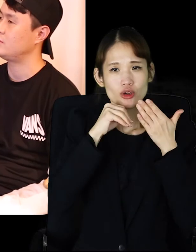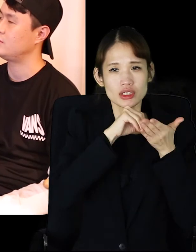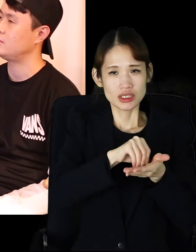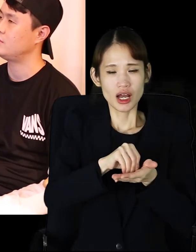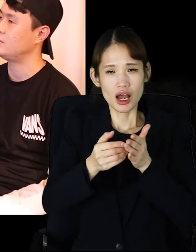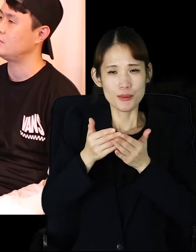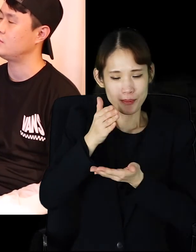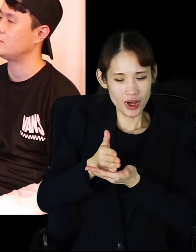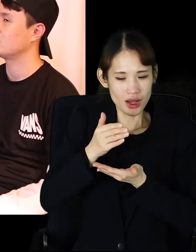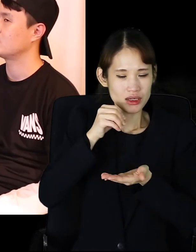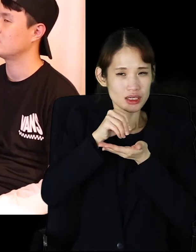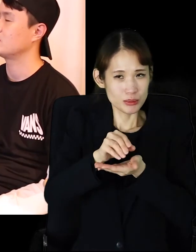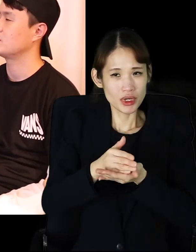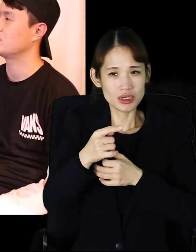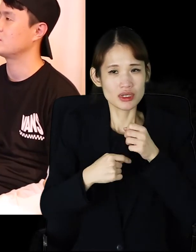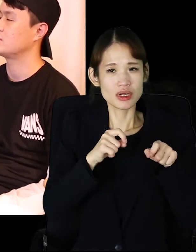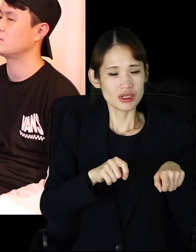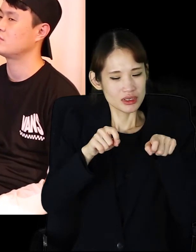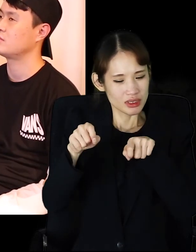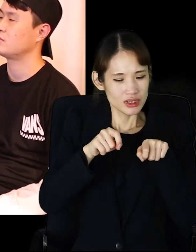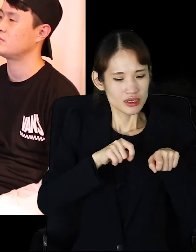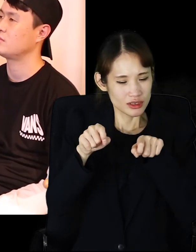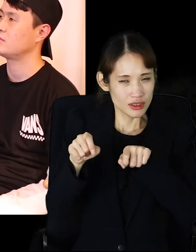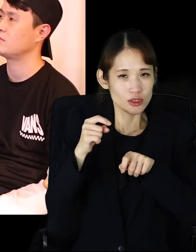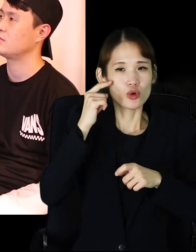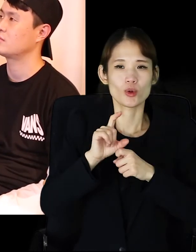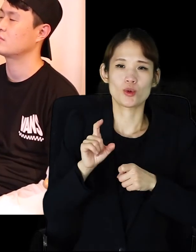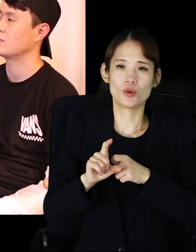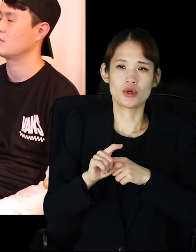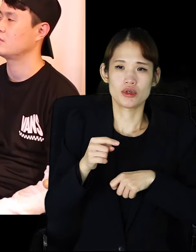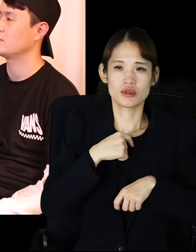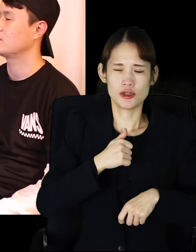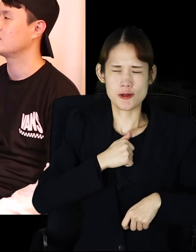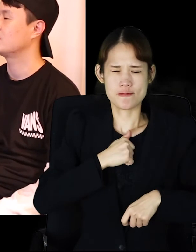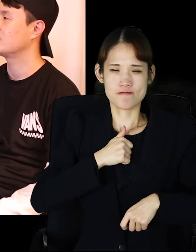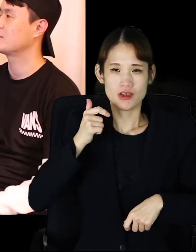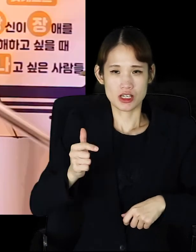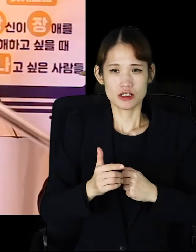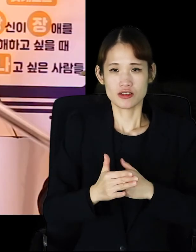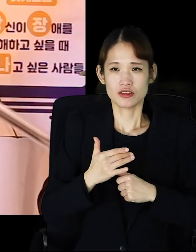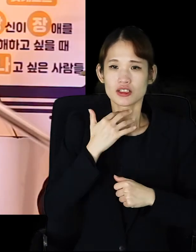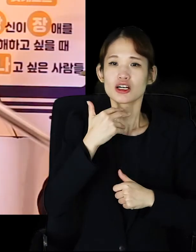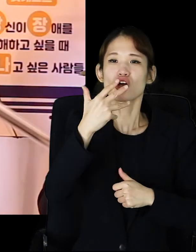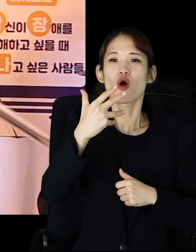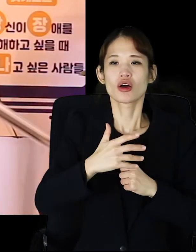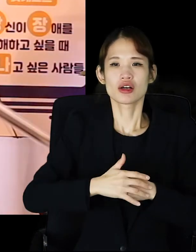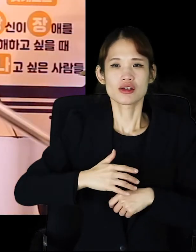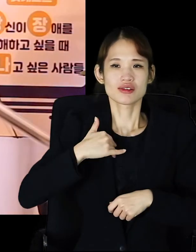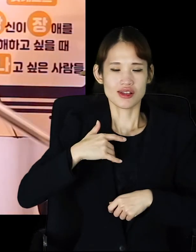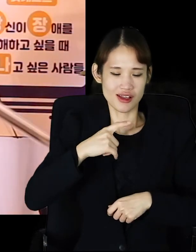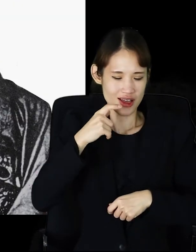엄청 고민하셨어요. 1년 더 늦게 가냐 마냐는 제가 또 자존심이 세가지고 그때 8살인데 약간